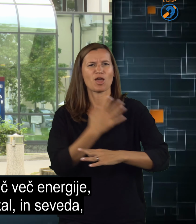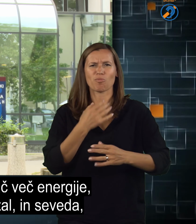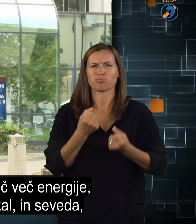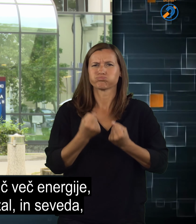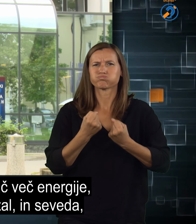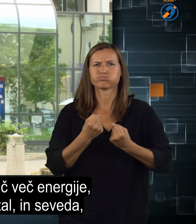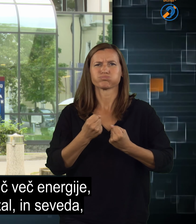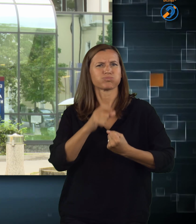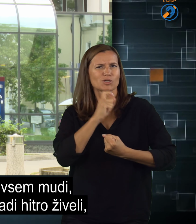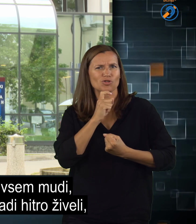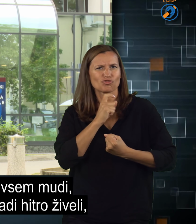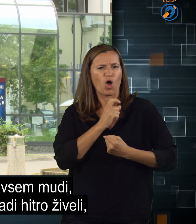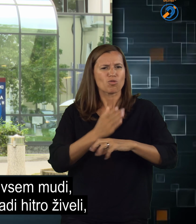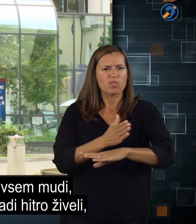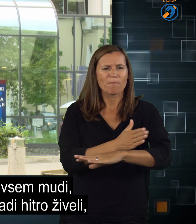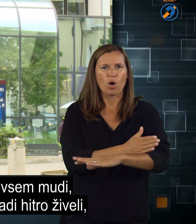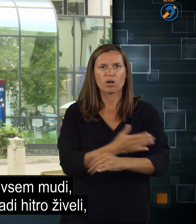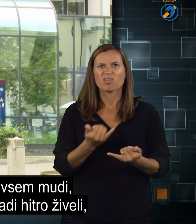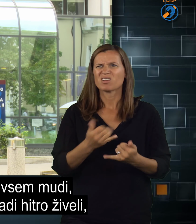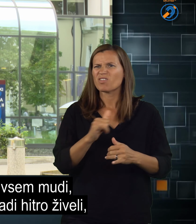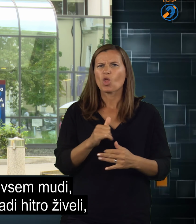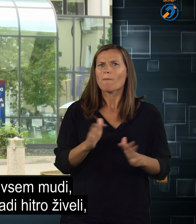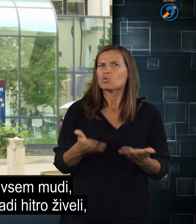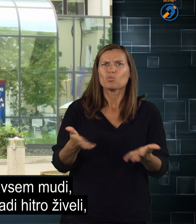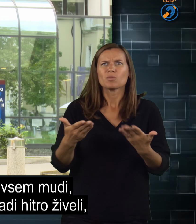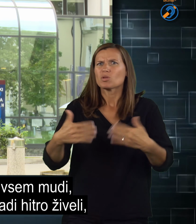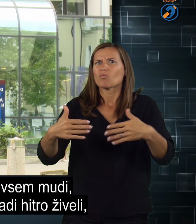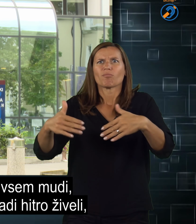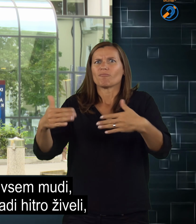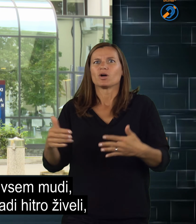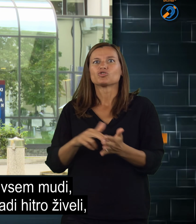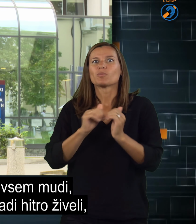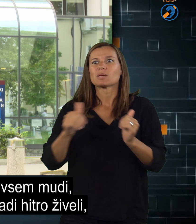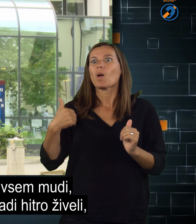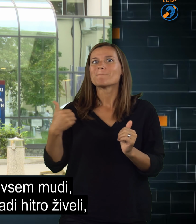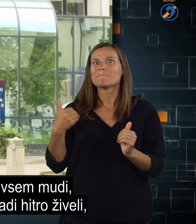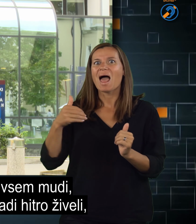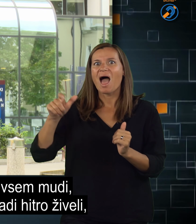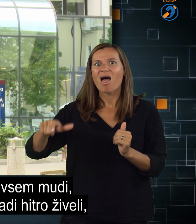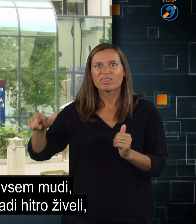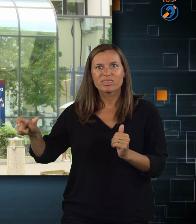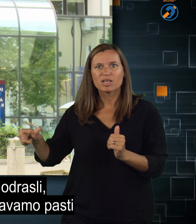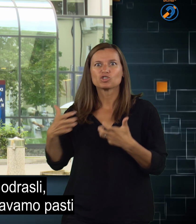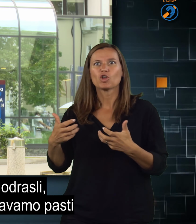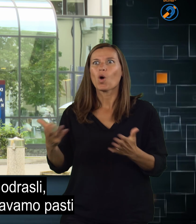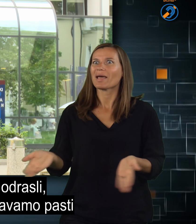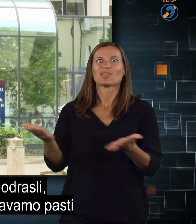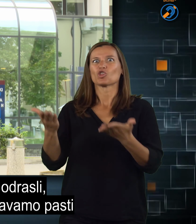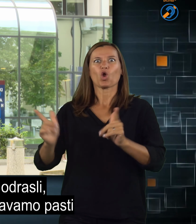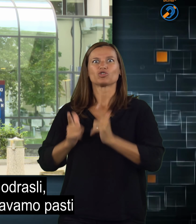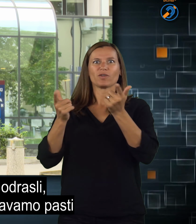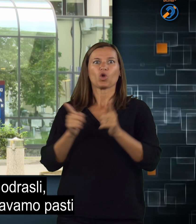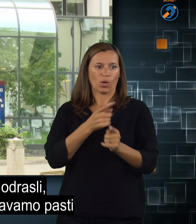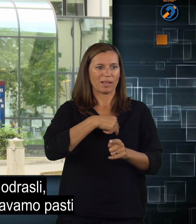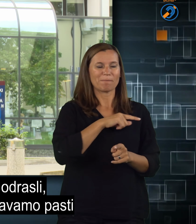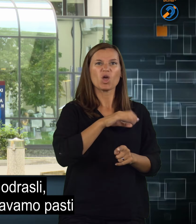kaj zdržal in seveda, ker se nam danes vsem mudi in posebej mladi, ki bi radi hitro živeli, še bolj, kot